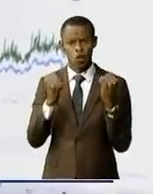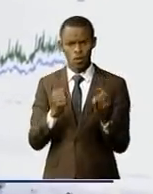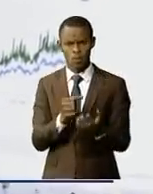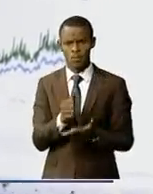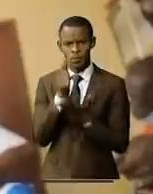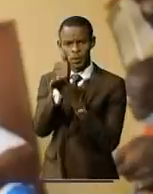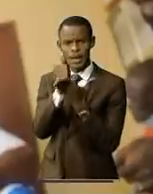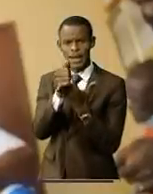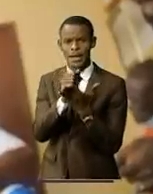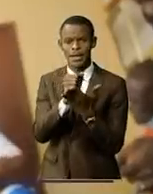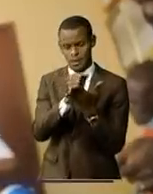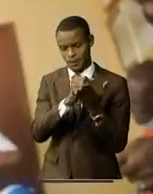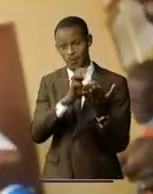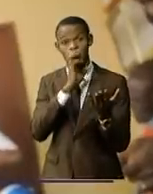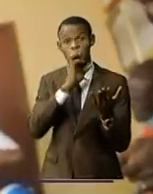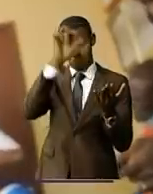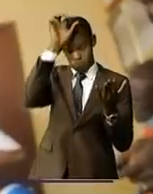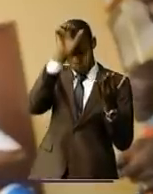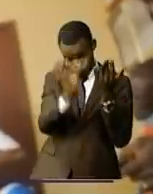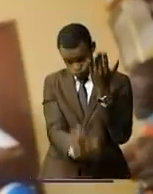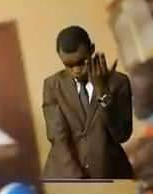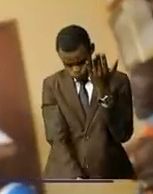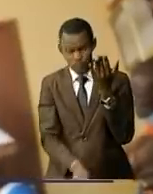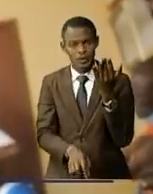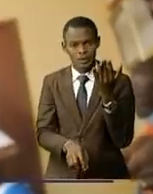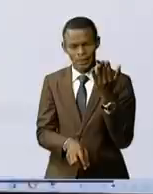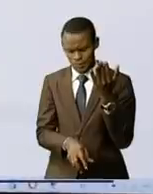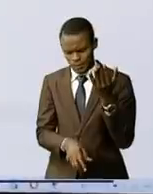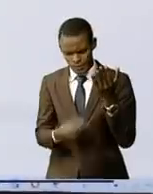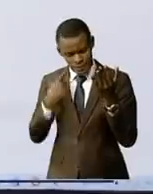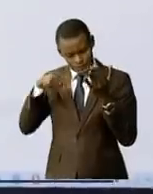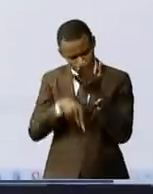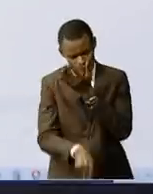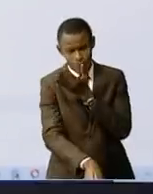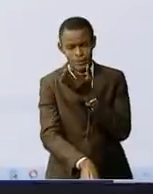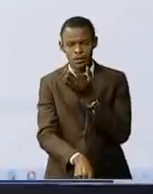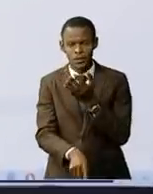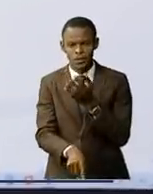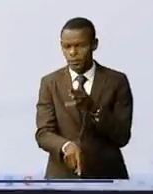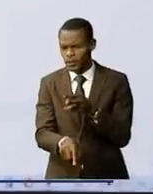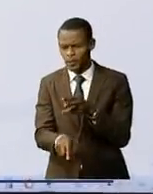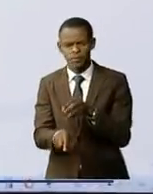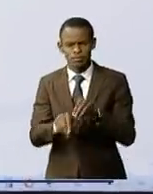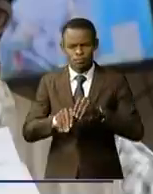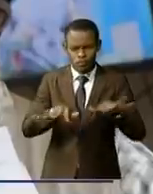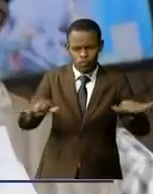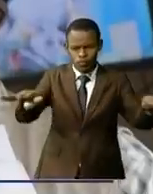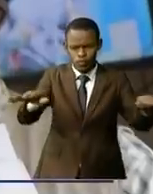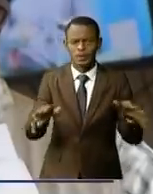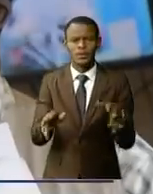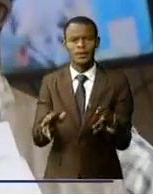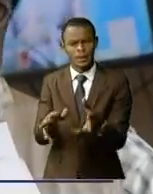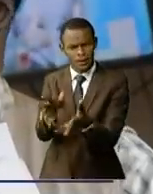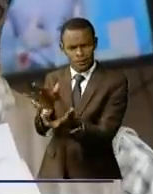dans l'océan entre la côte et la mer en vue d'avoir l'information en temps réel pour prévenir d'éventuelles catastrophes en